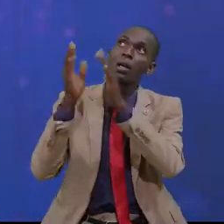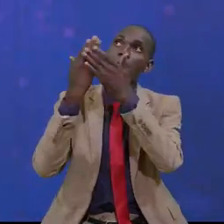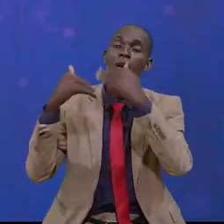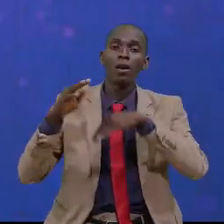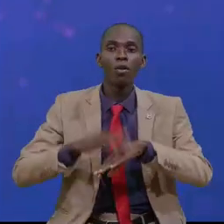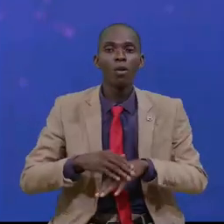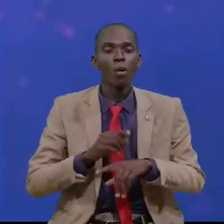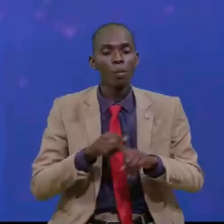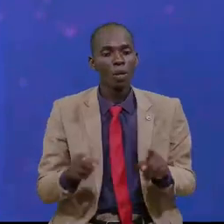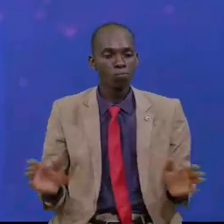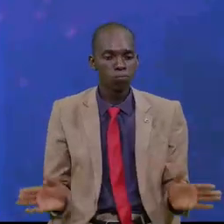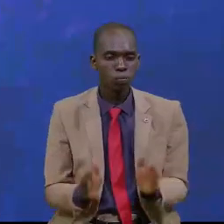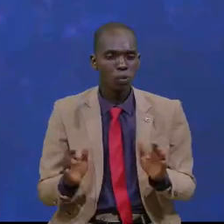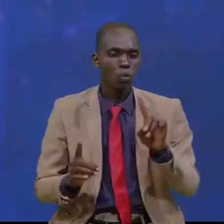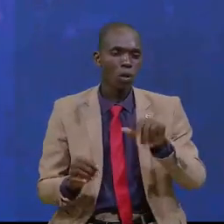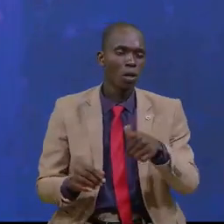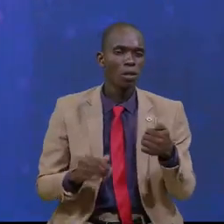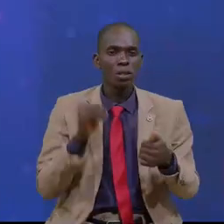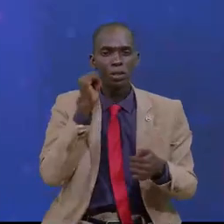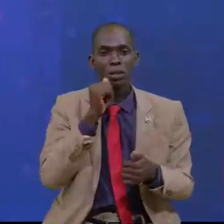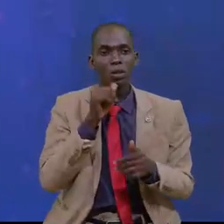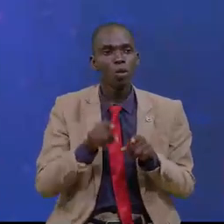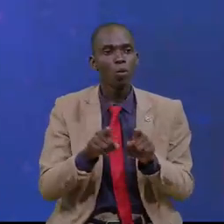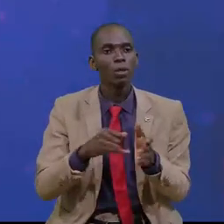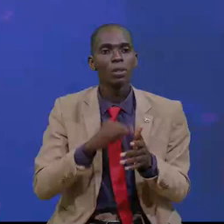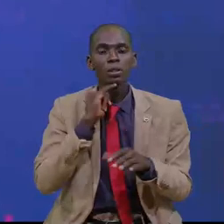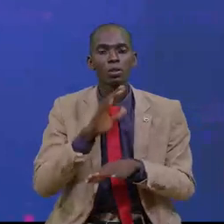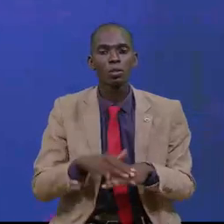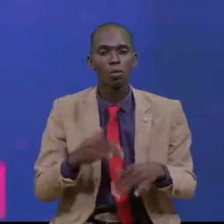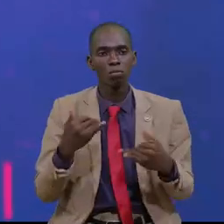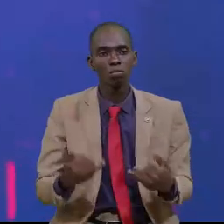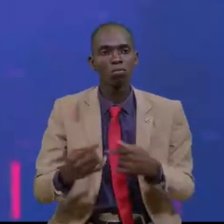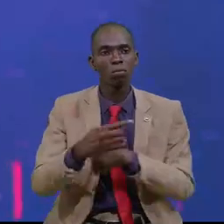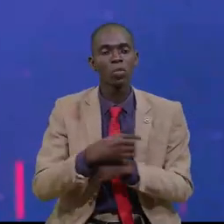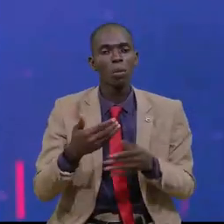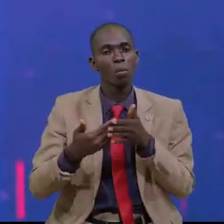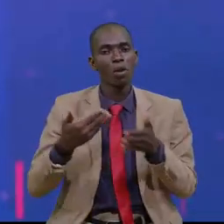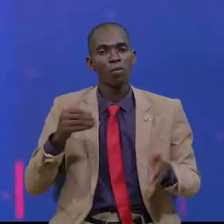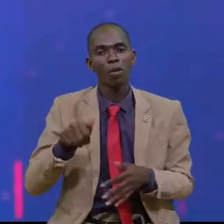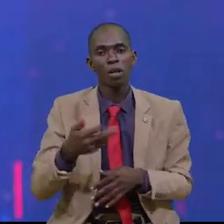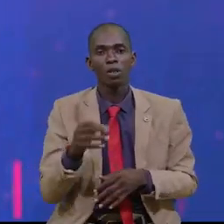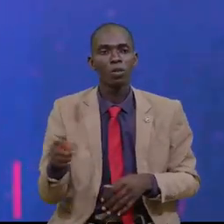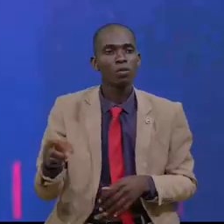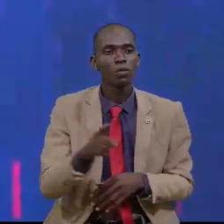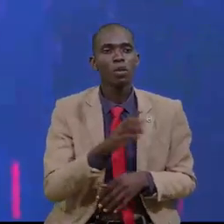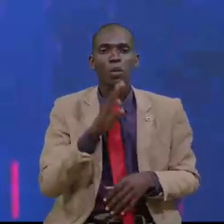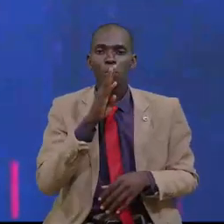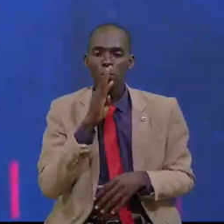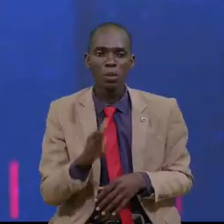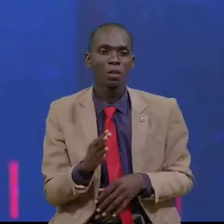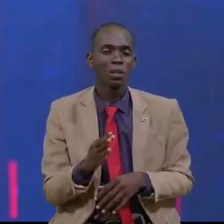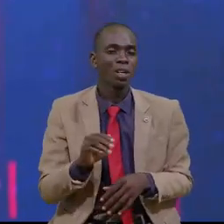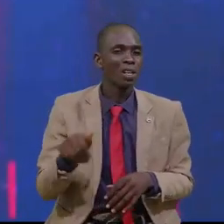au ciel. Et exaltez-vous les uns les autres chaque jour, aussi longtemps qu'on peut dire aujourd'hui,